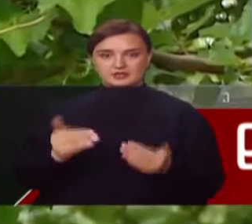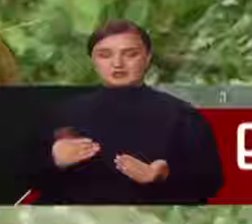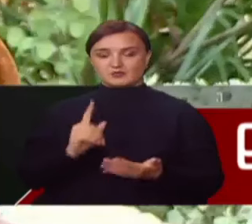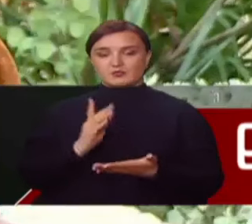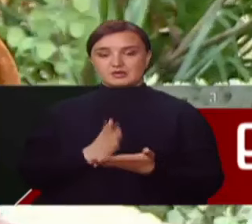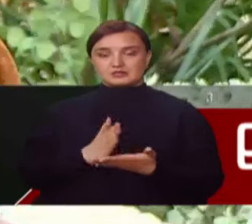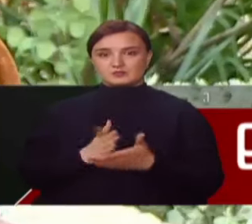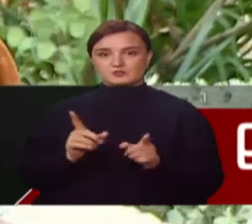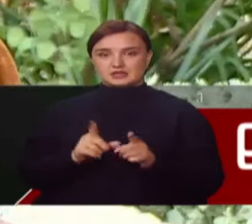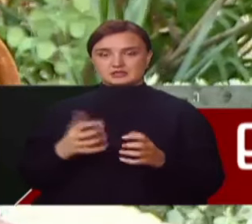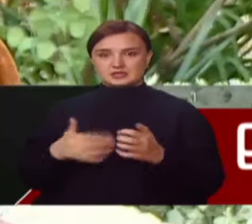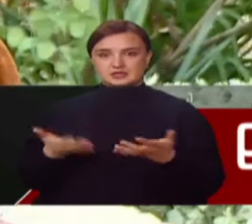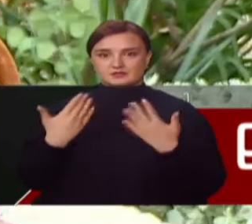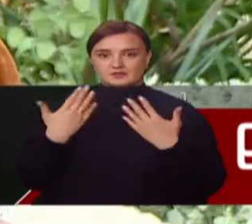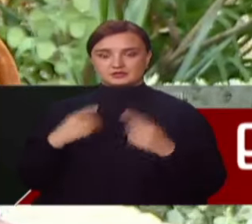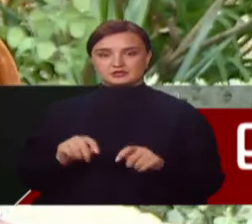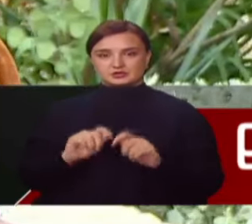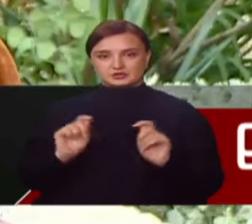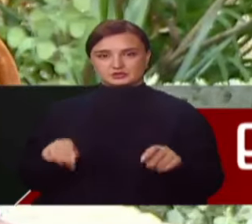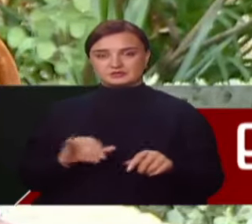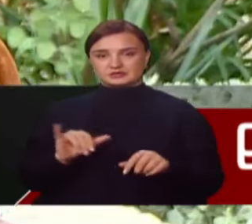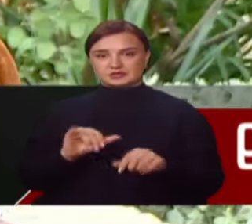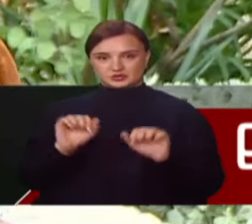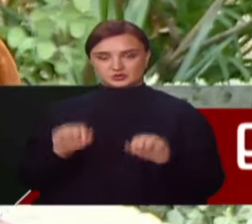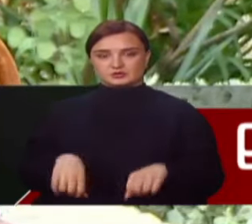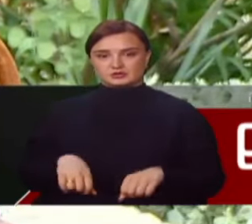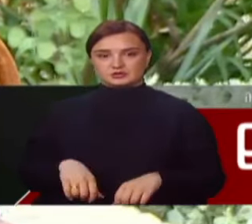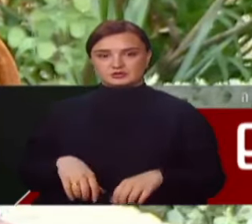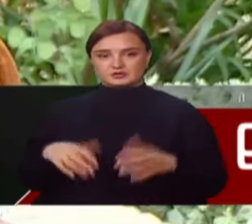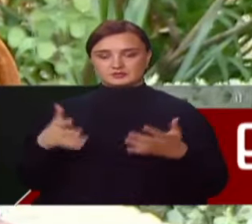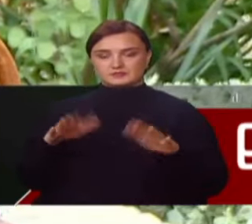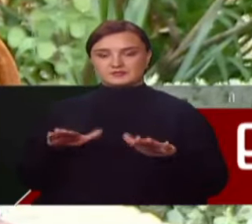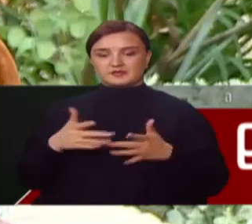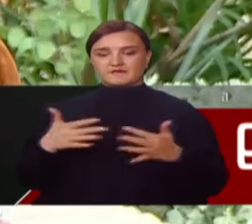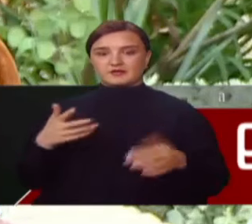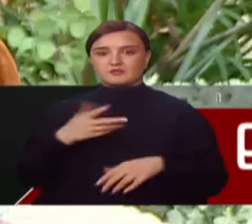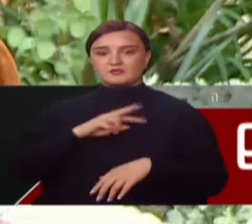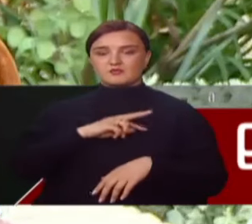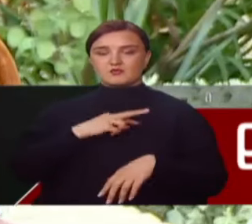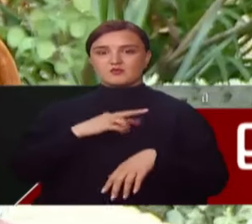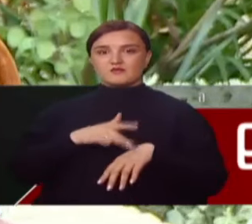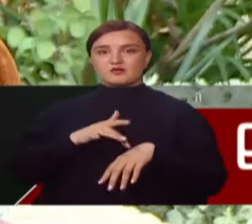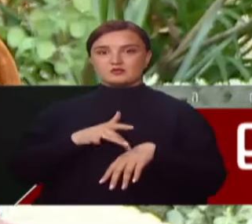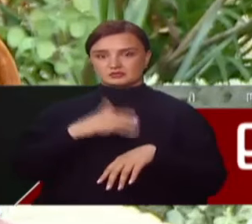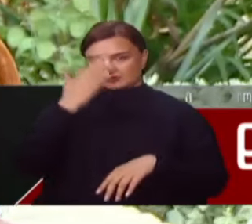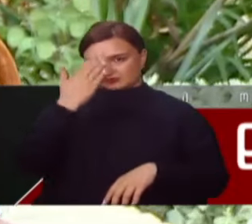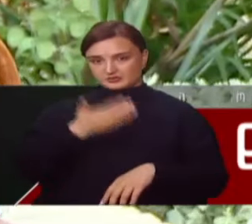არსებობს ასეთი პარკი შექმნილი, სადაც შეუძლიათ ფრინველების მოყვარულთა